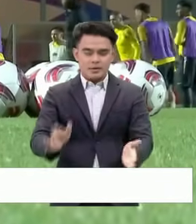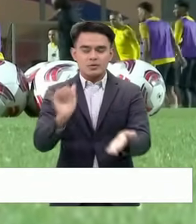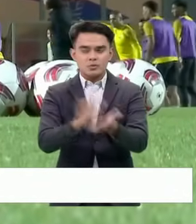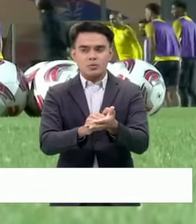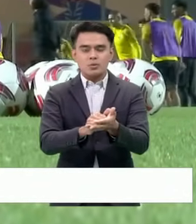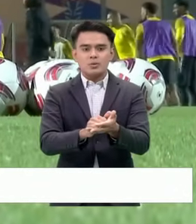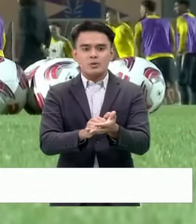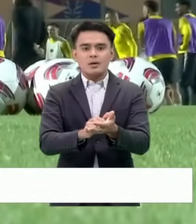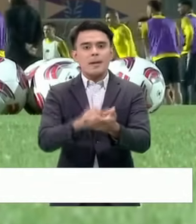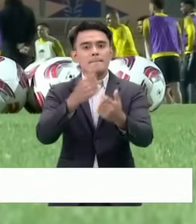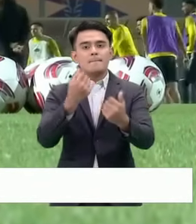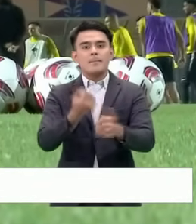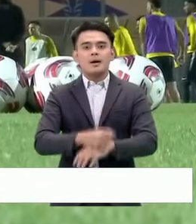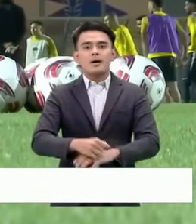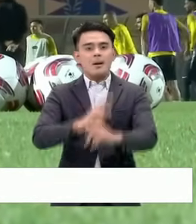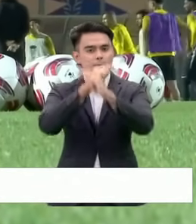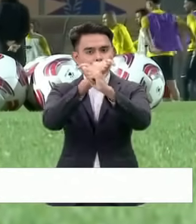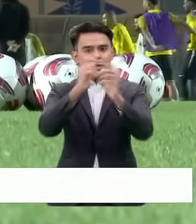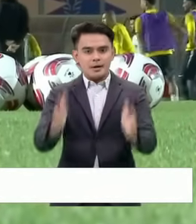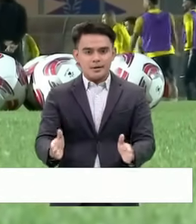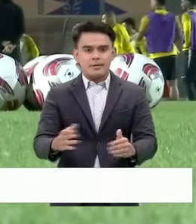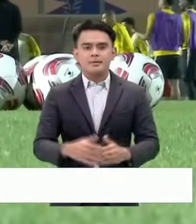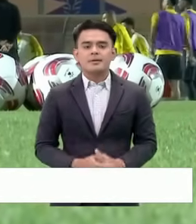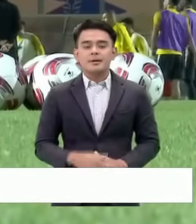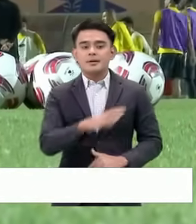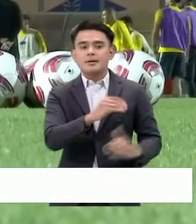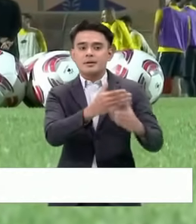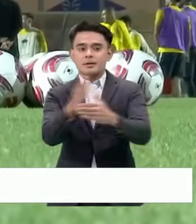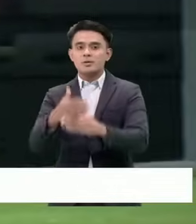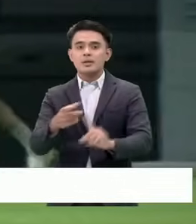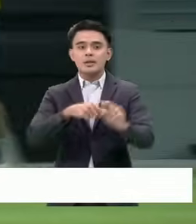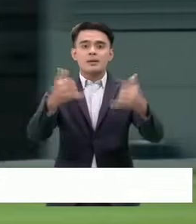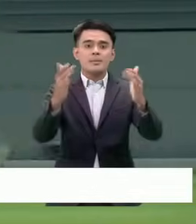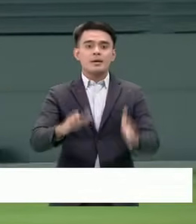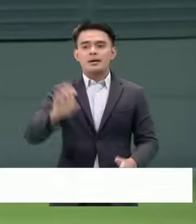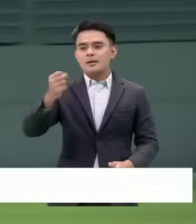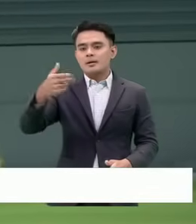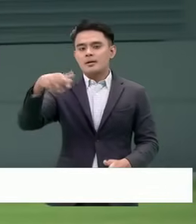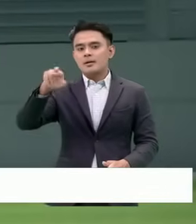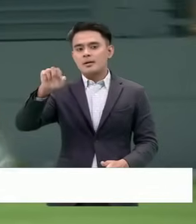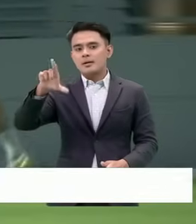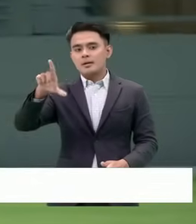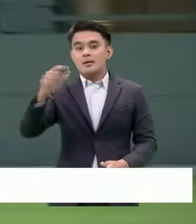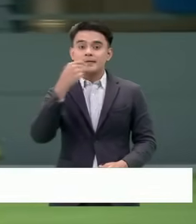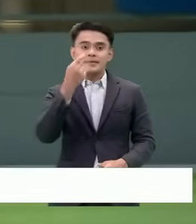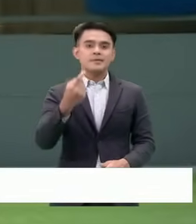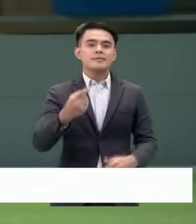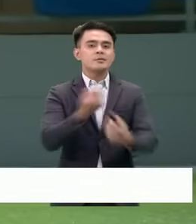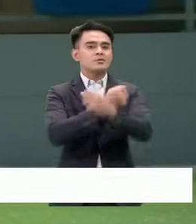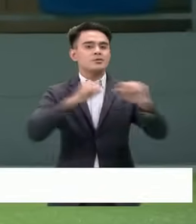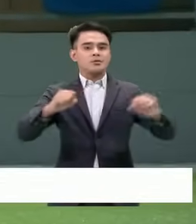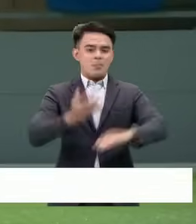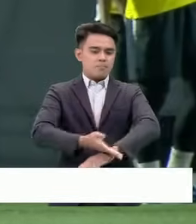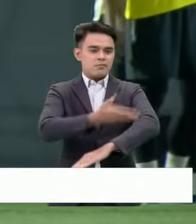posisi pertahanan dan apa yang dikongsikan oleh salah seorang pemain iaitu Shahrul Saad mereka sedia bangkit dengan apa